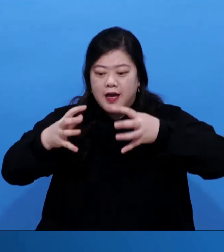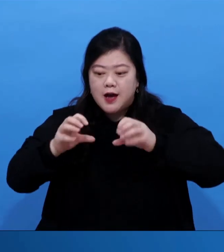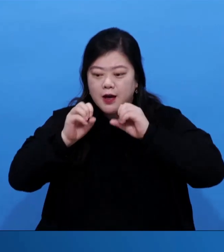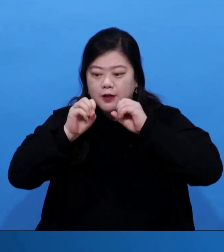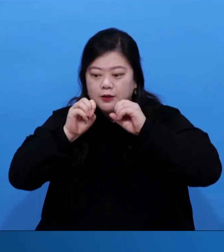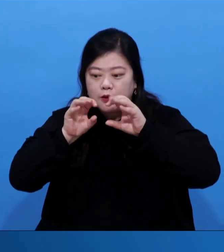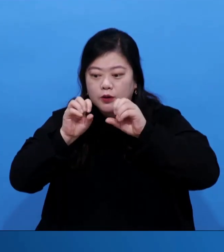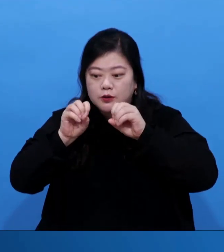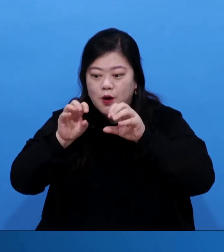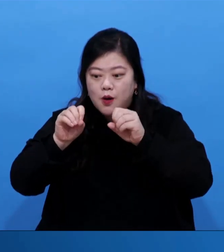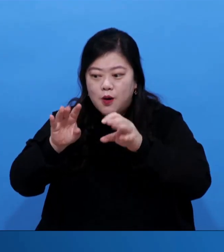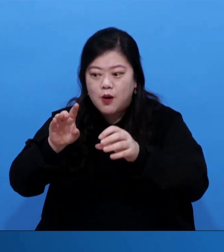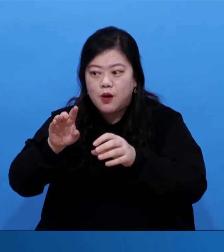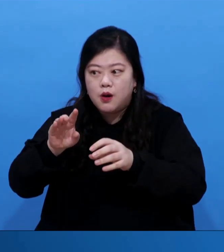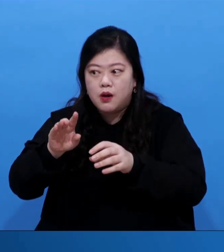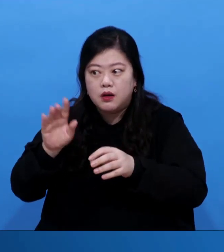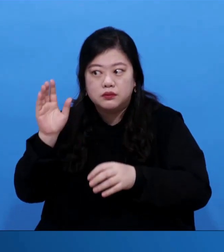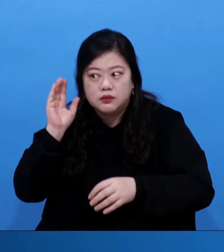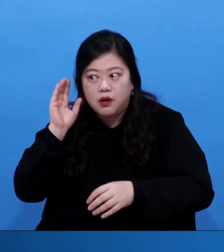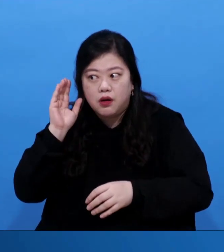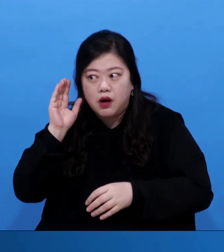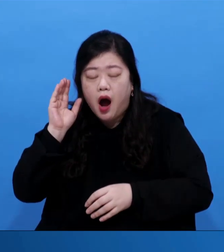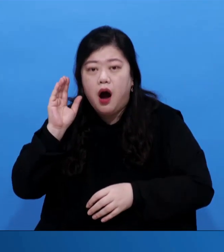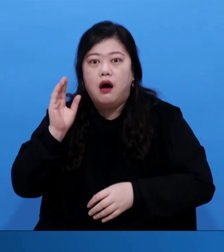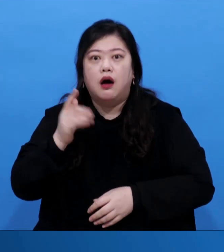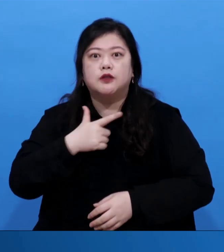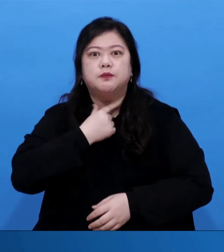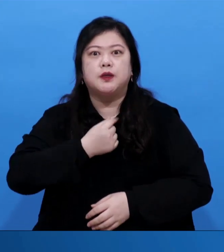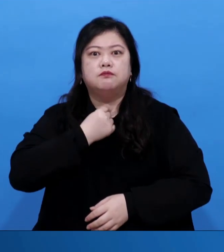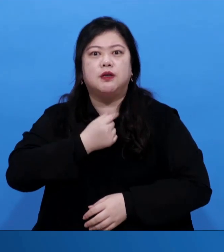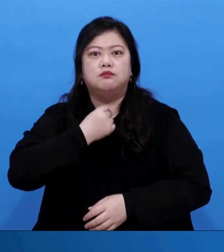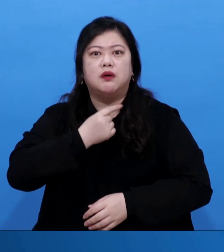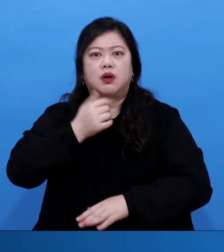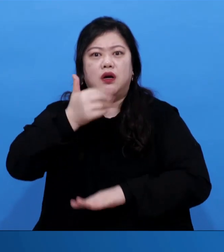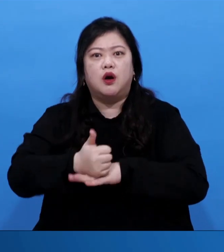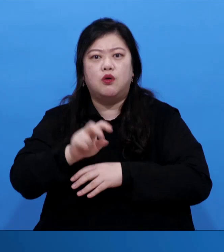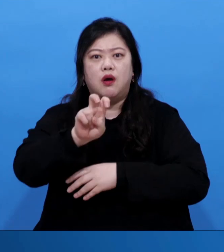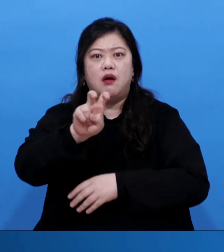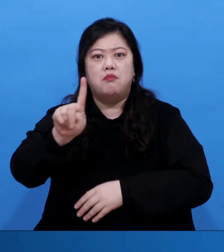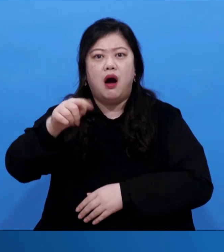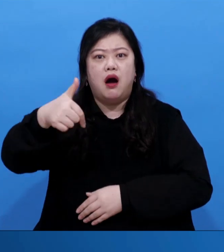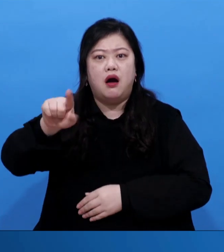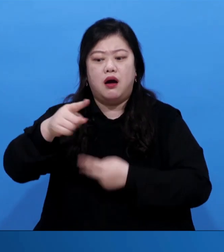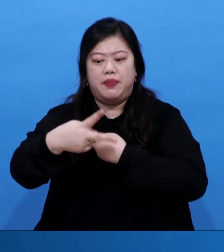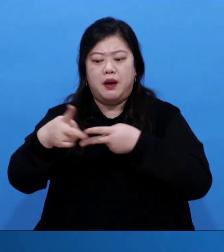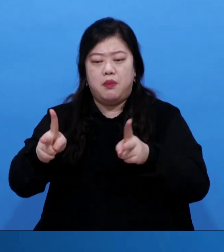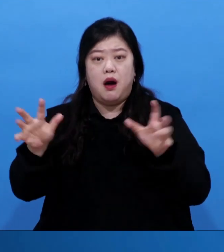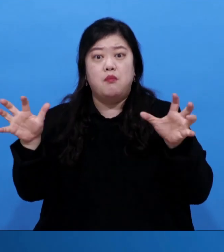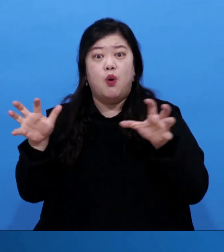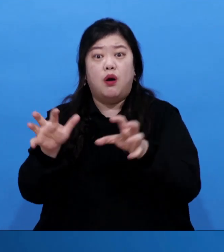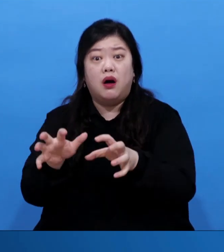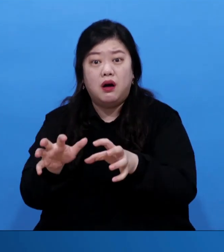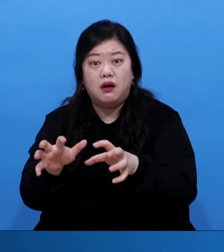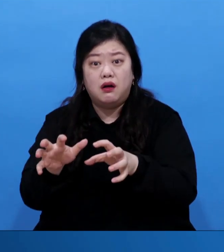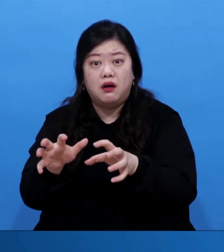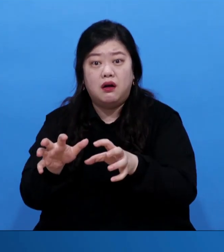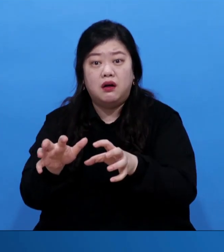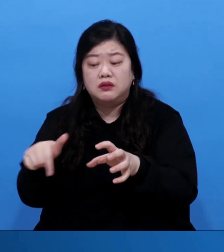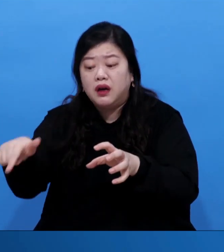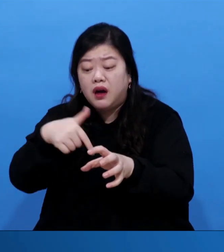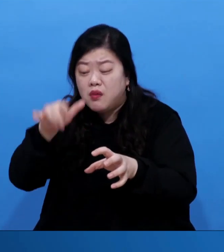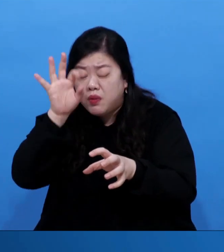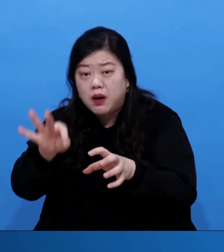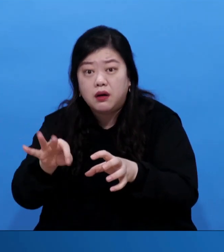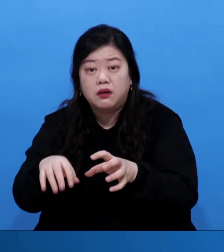없는 사람들이었어. Those who heard these words gathered in Mark's upper room, but they were powerless. 그러니까 유대인들이 비웃었어요. That's why the Jewish